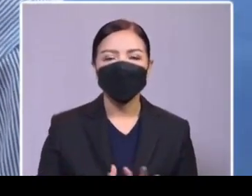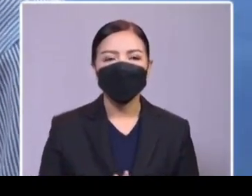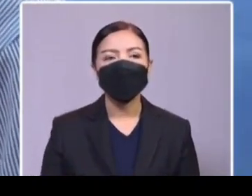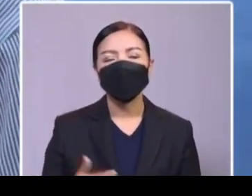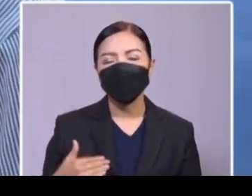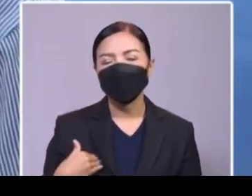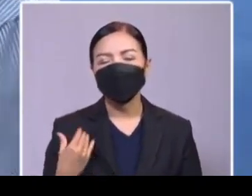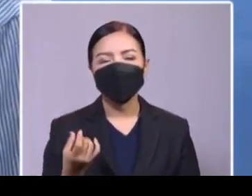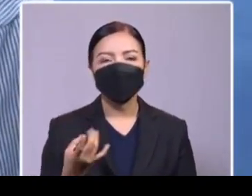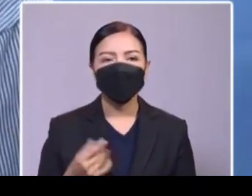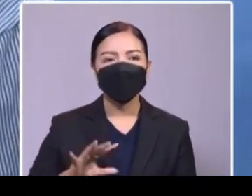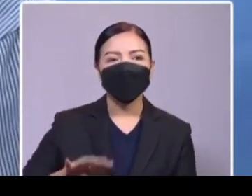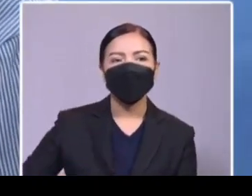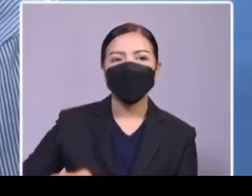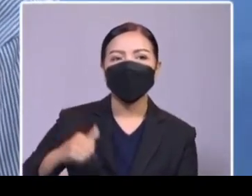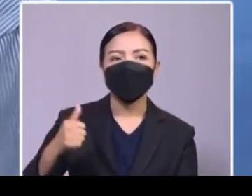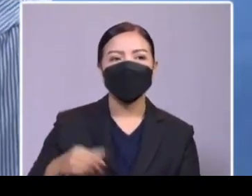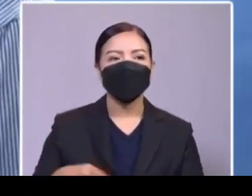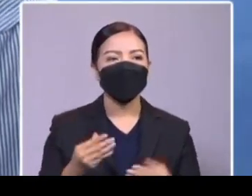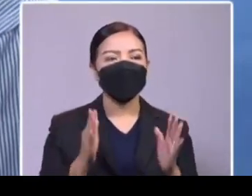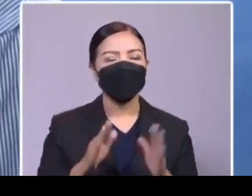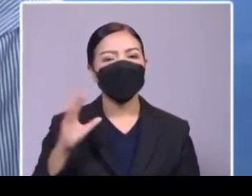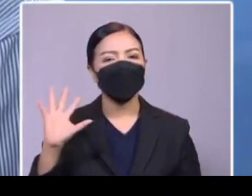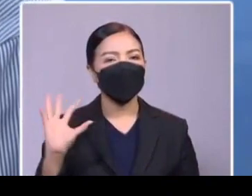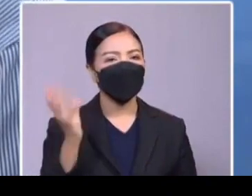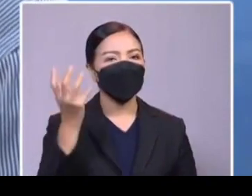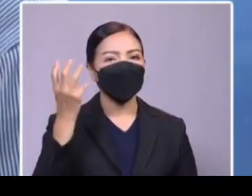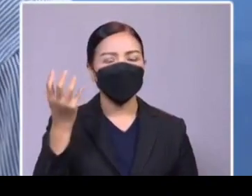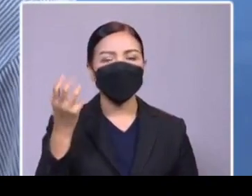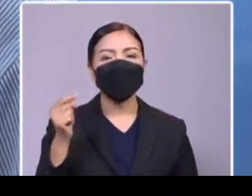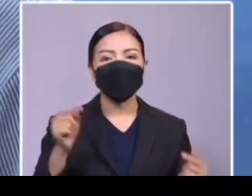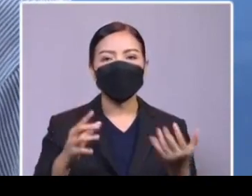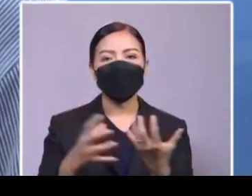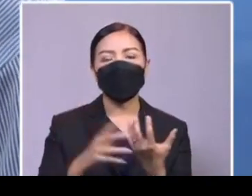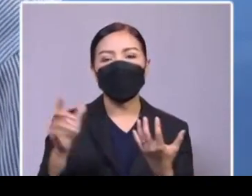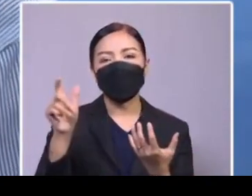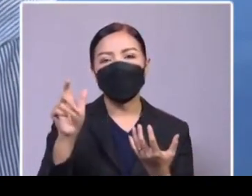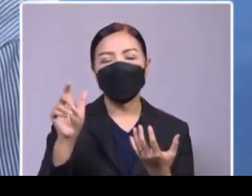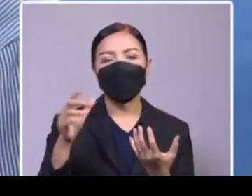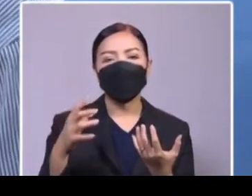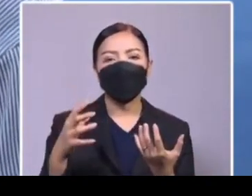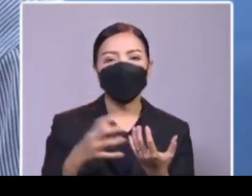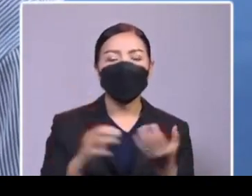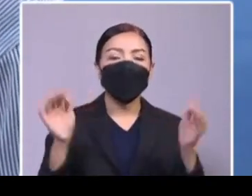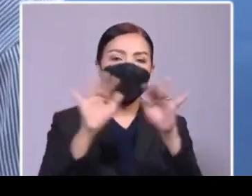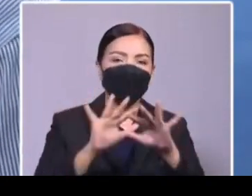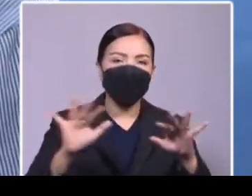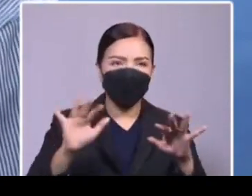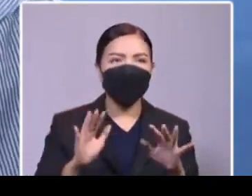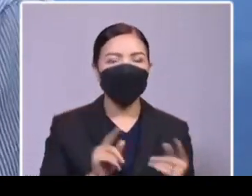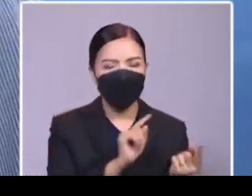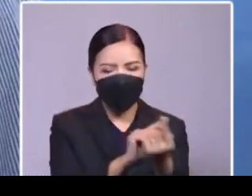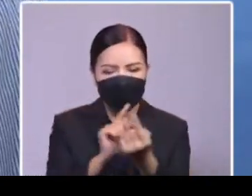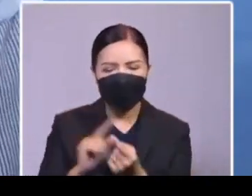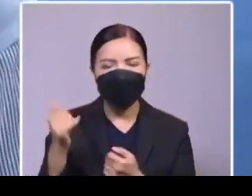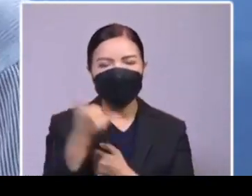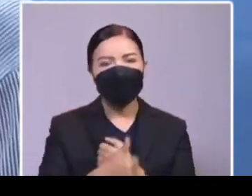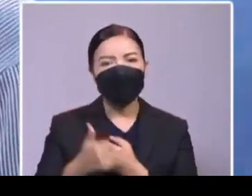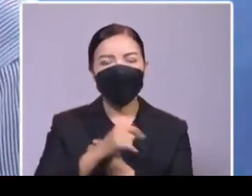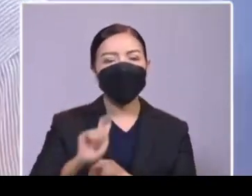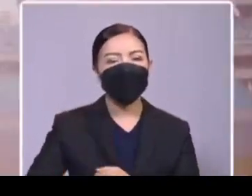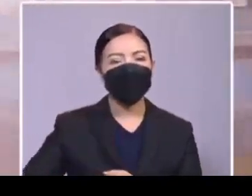มีอะไรที่ดีขึ้นให้คนทั่วโลกนะครับในเอเชียก็ตามหรืออะไรทั่วโลกมารู้จักกัมพูชามากขึ้นนะ